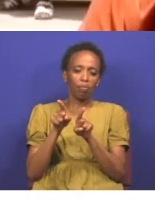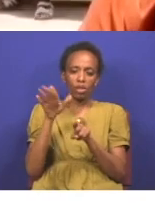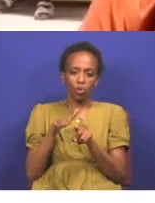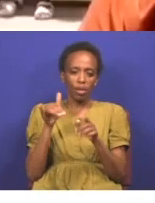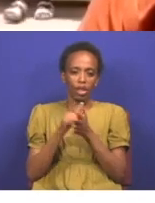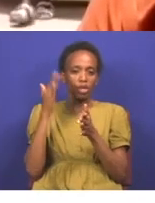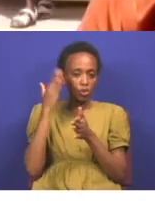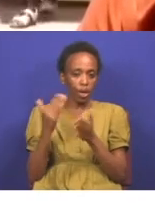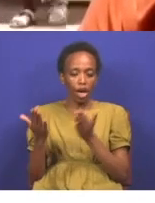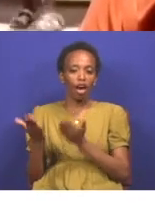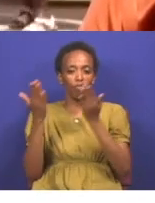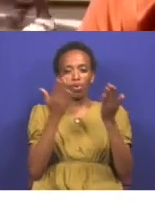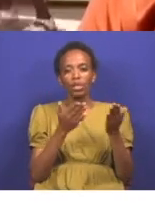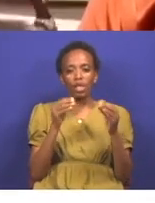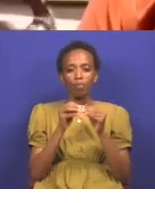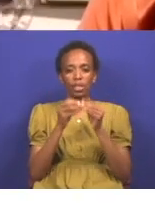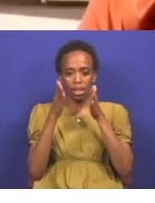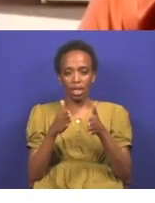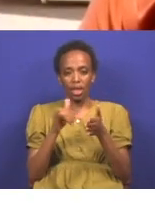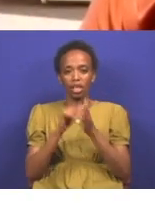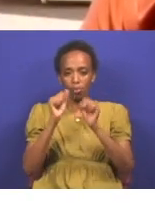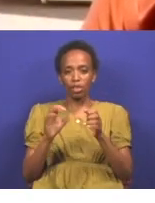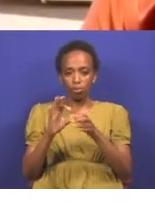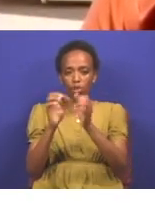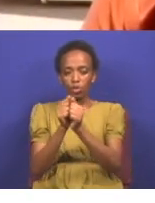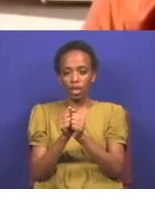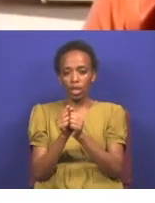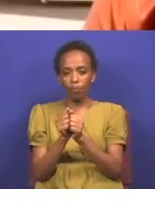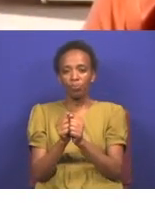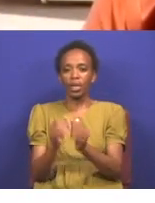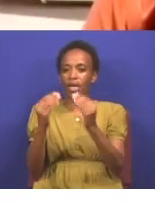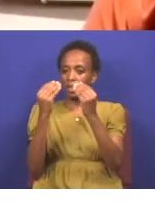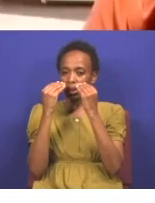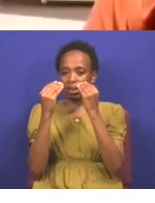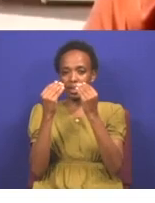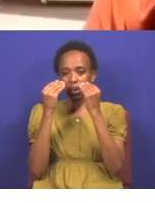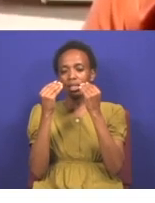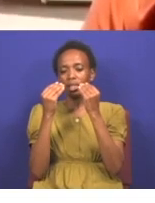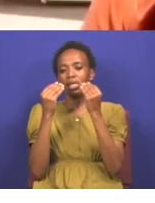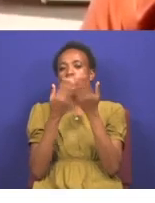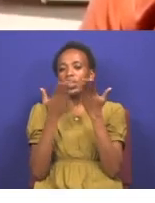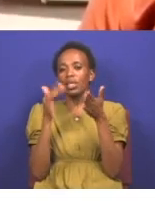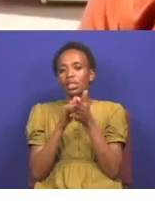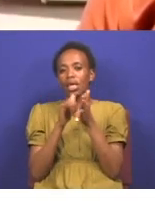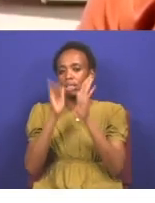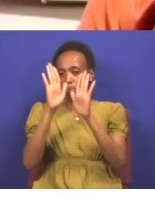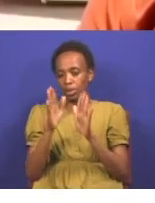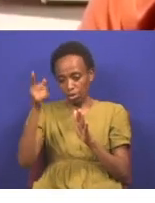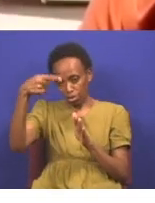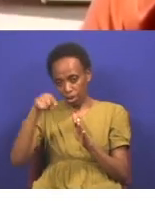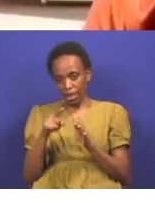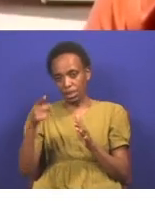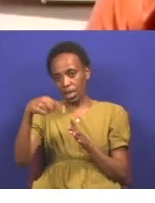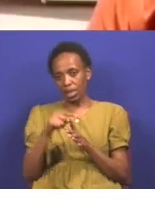sasa wametuletea mkutano tupate kuwa pamoja na watufundishe yale inafaa sisi tukue nayo.